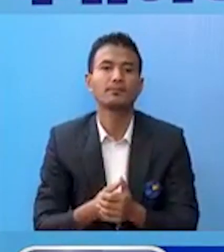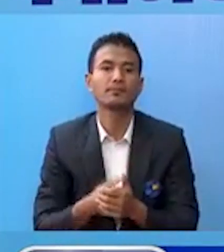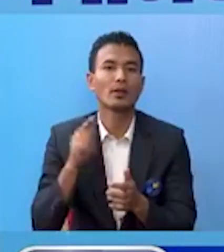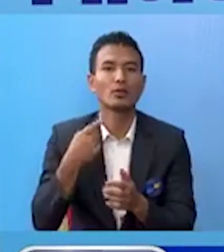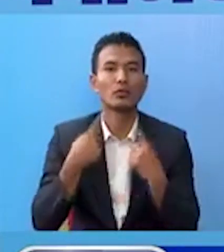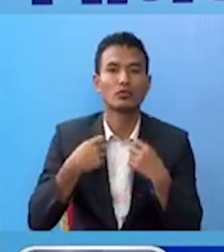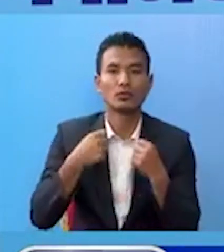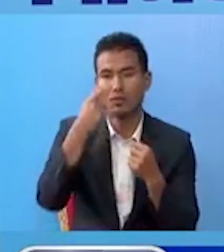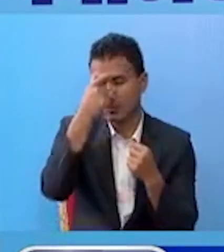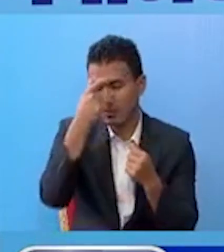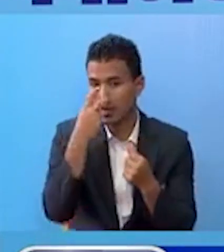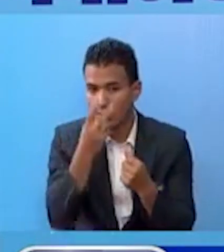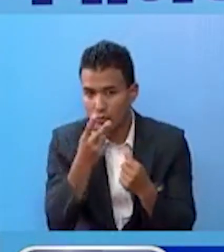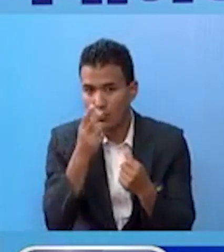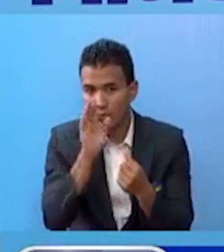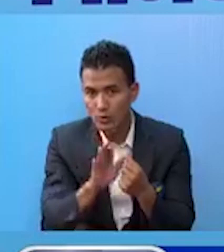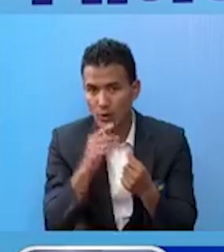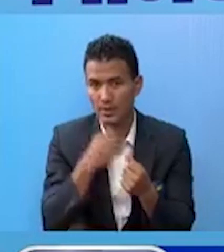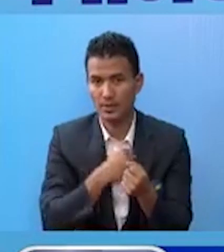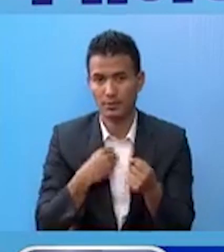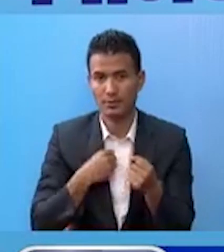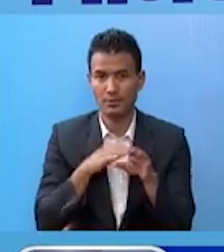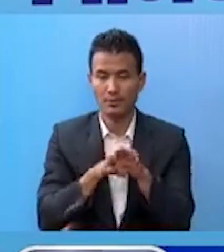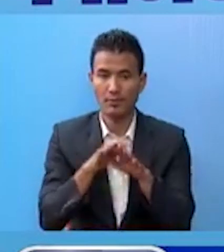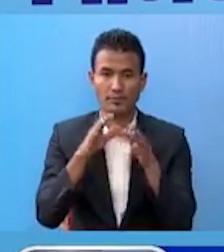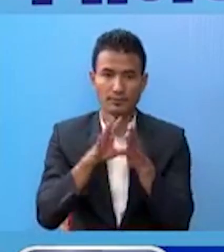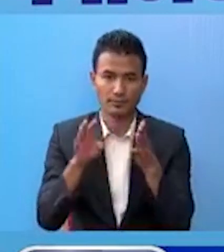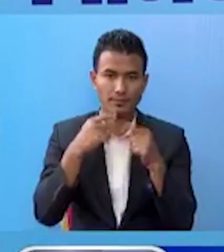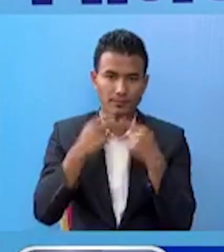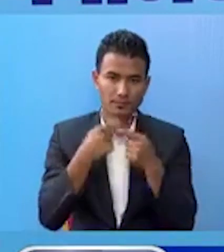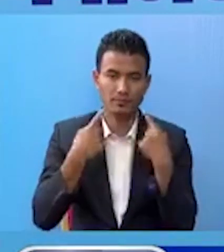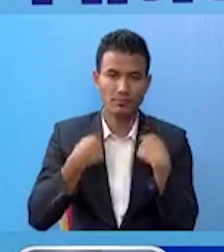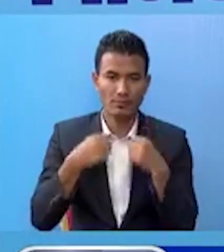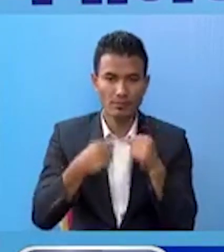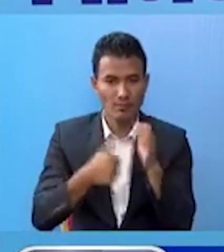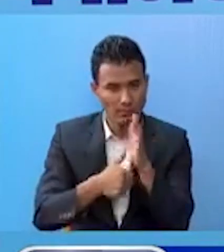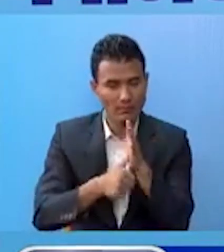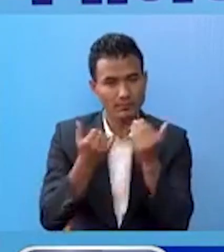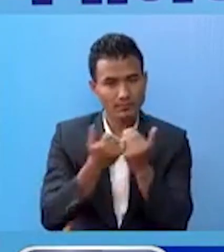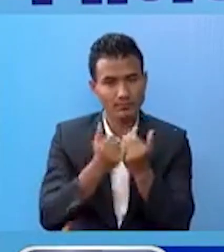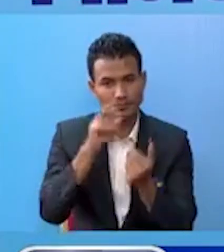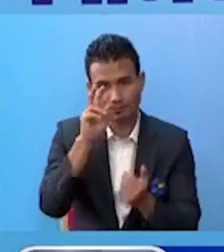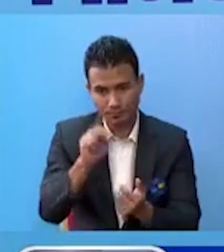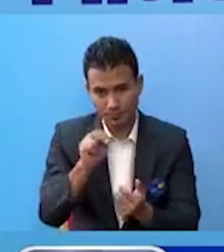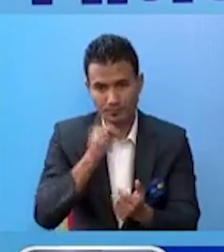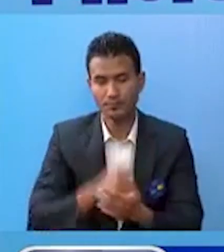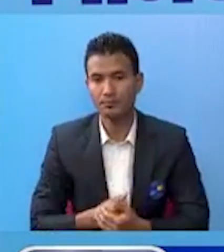कुनै स्वास्थ्य समस्या देखिएमा चिकित्सकहरूबाट नियमित स्वास्थ्य जाँच गराउनु पर्ने।